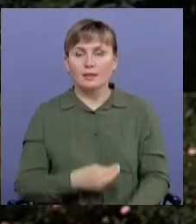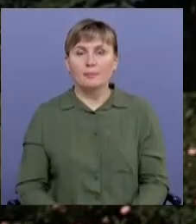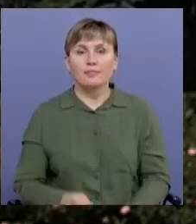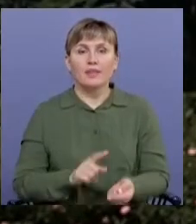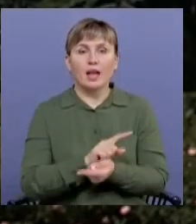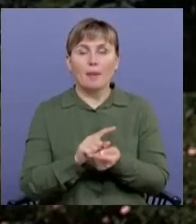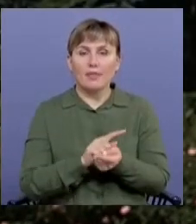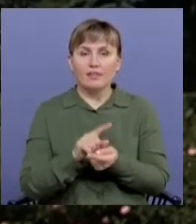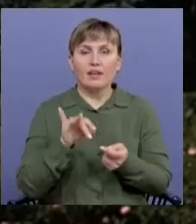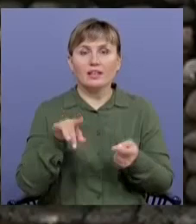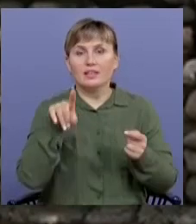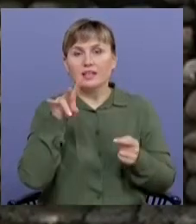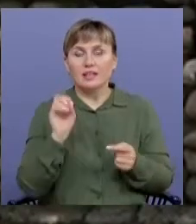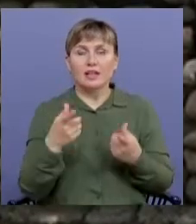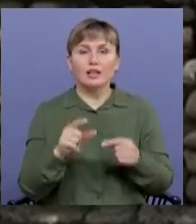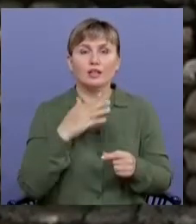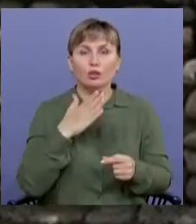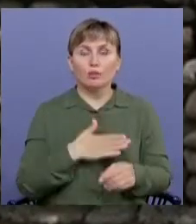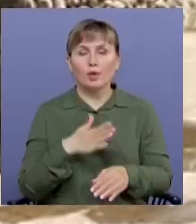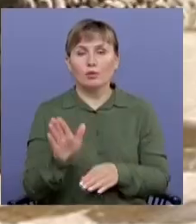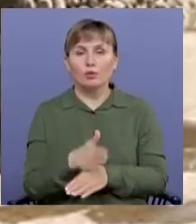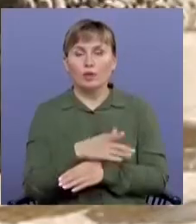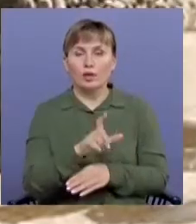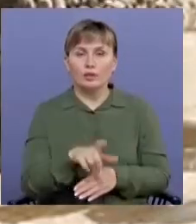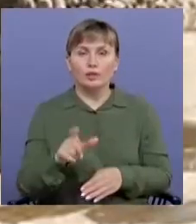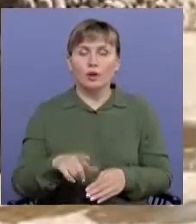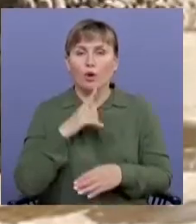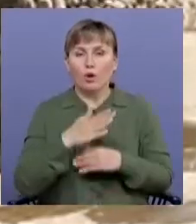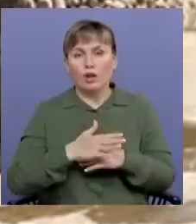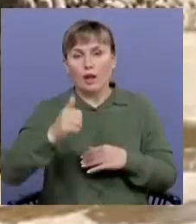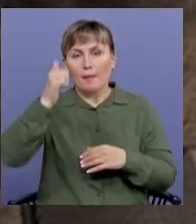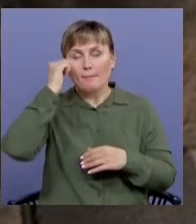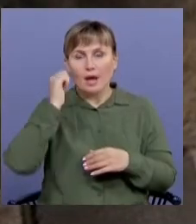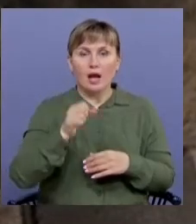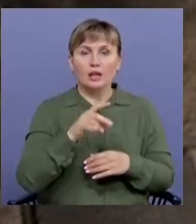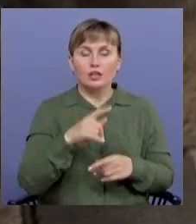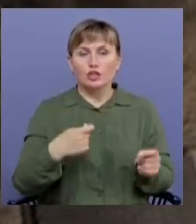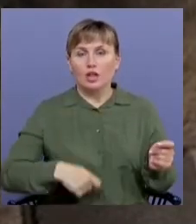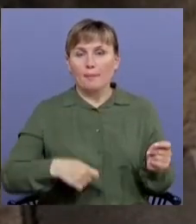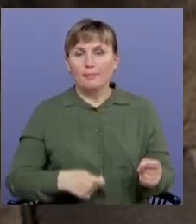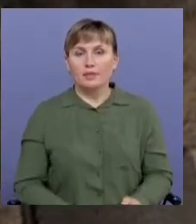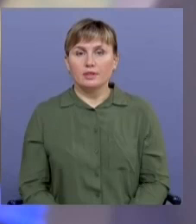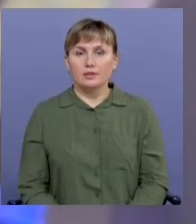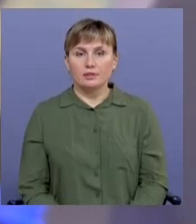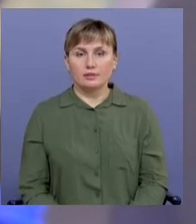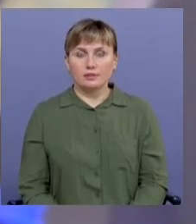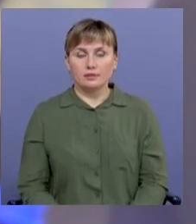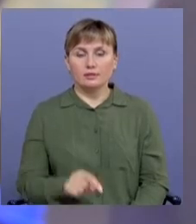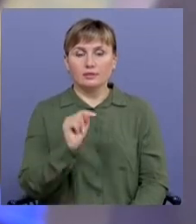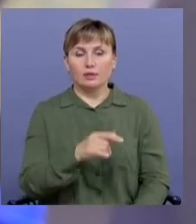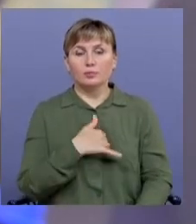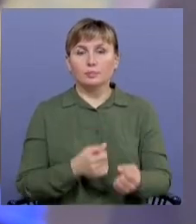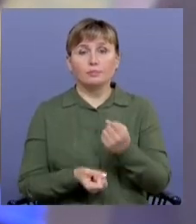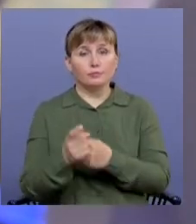и знаковое место мегаполиса, где так любят гулять горожане, площадь около памятника Акыну Жамбылу Жабаеву. Там у нас появляется